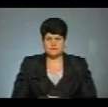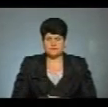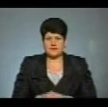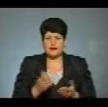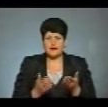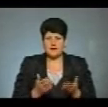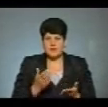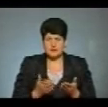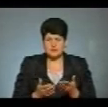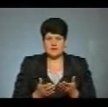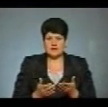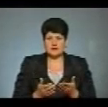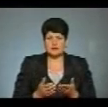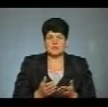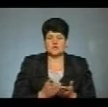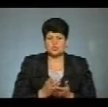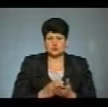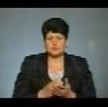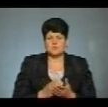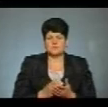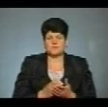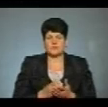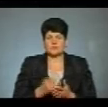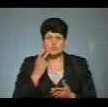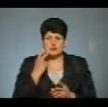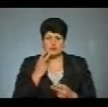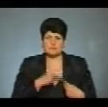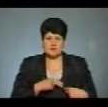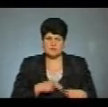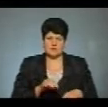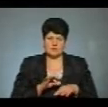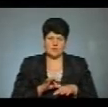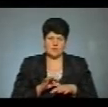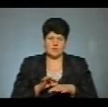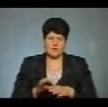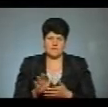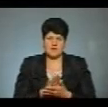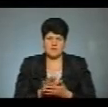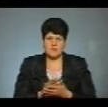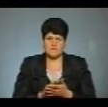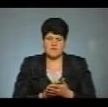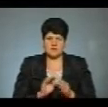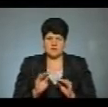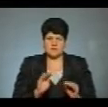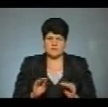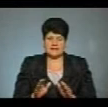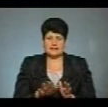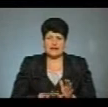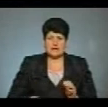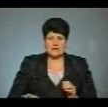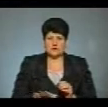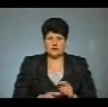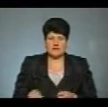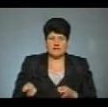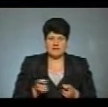Але СКП «Ритуальна служба» працівниками постійно проводяться прибирання, благоустрій території,